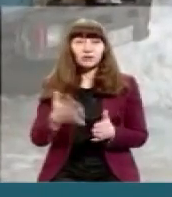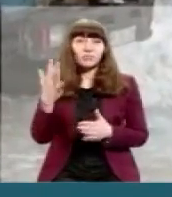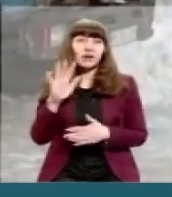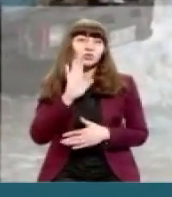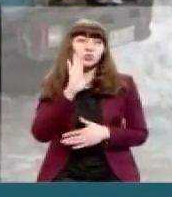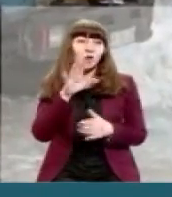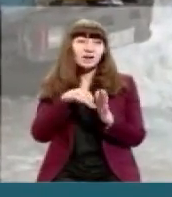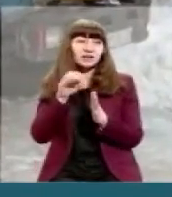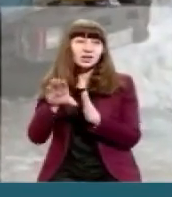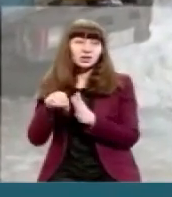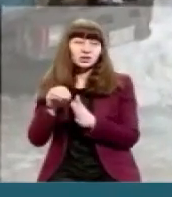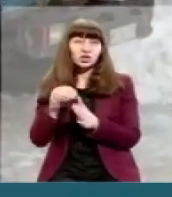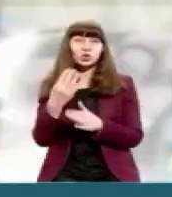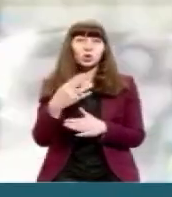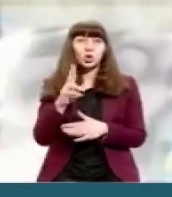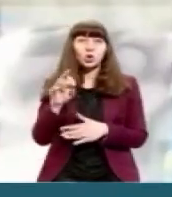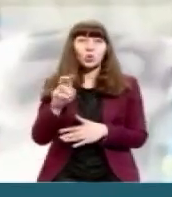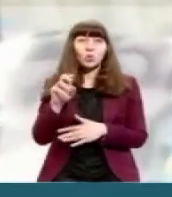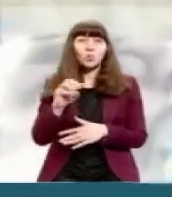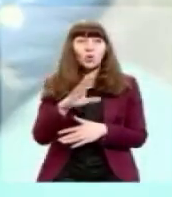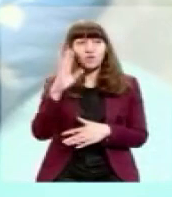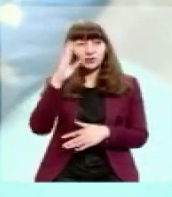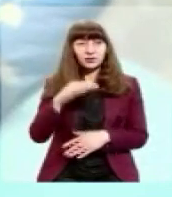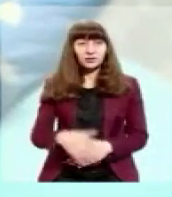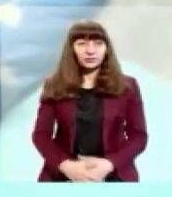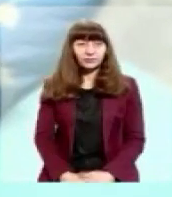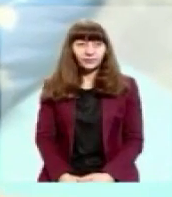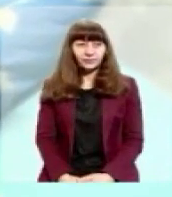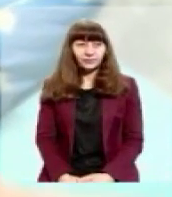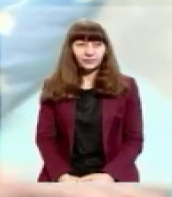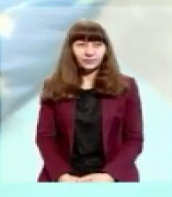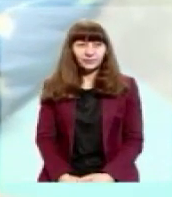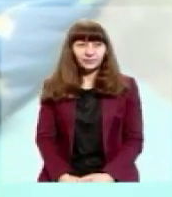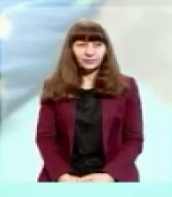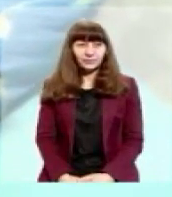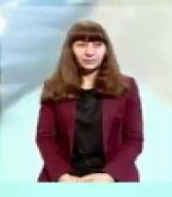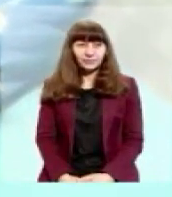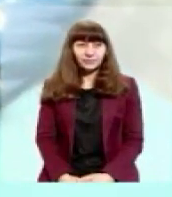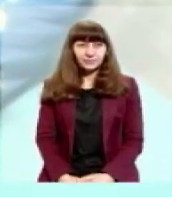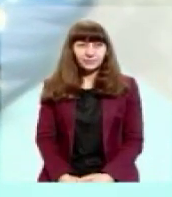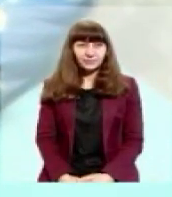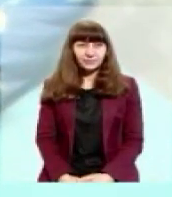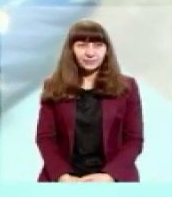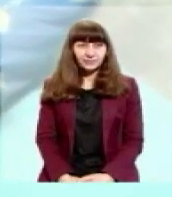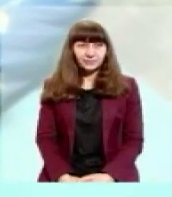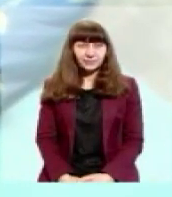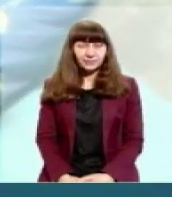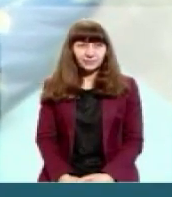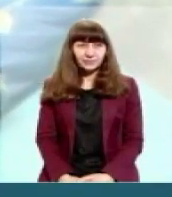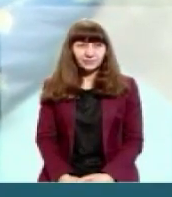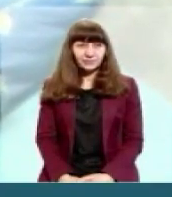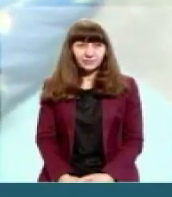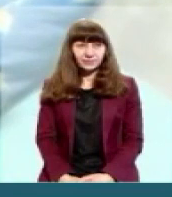было откачано 40 кубических метров воды. Очень страшно. Здесь не вода, а все плавает. Вот это